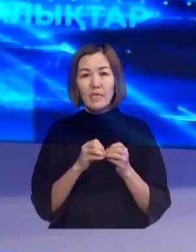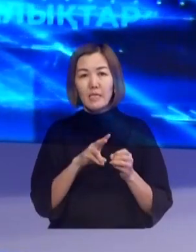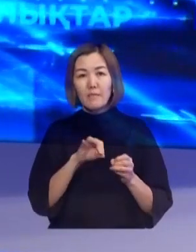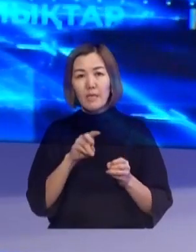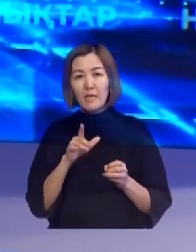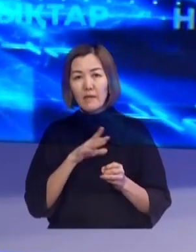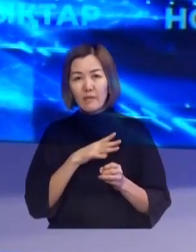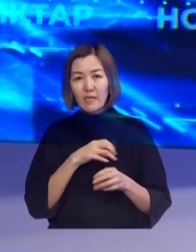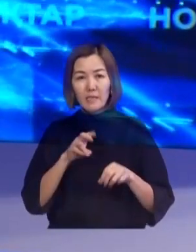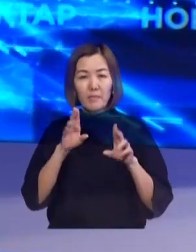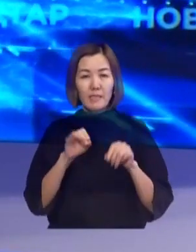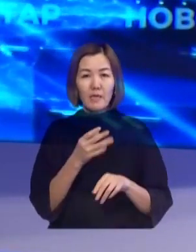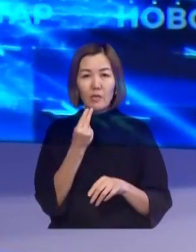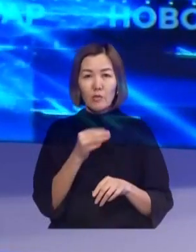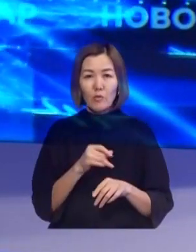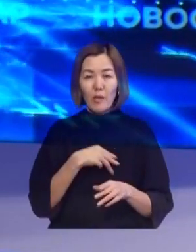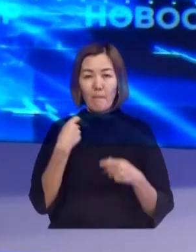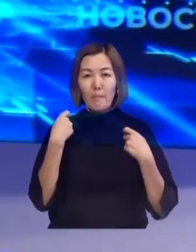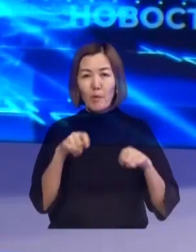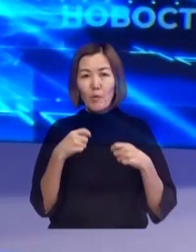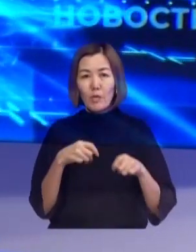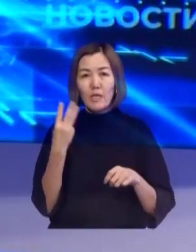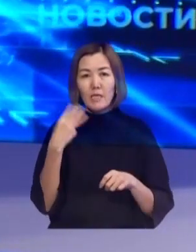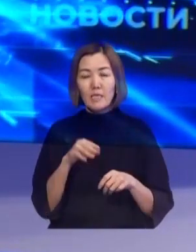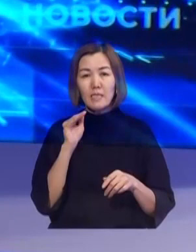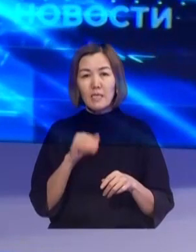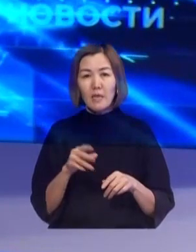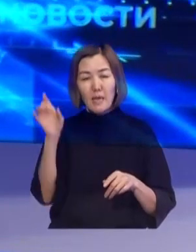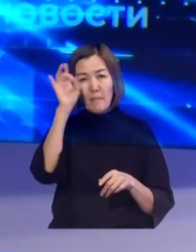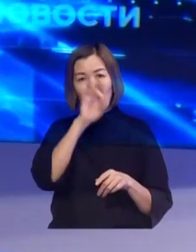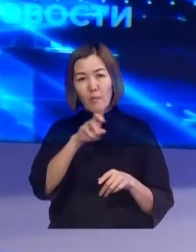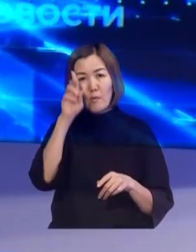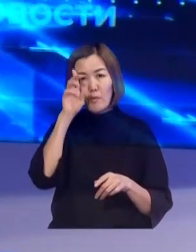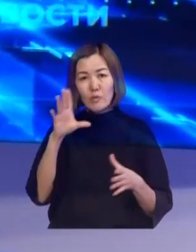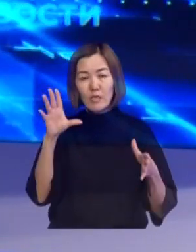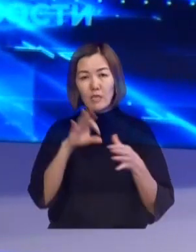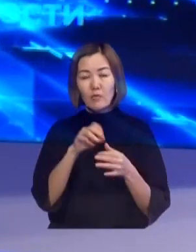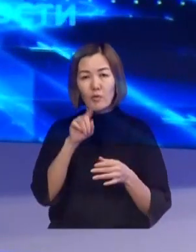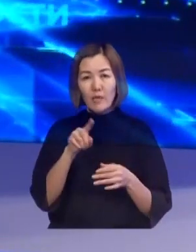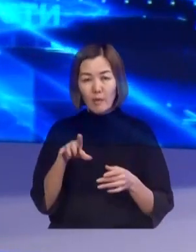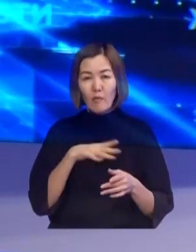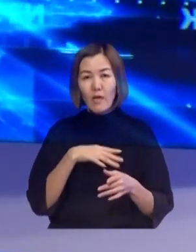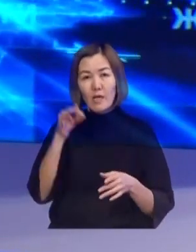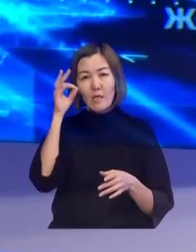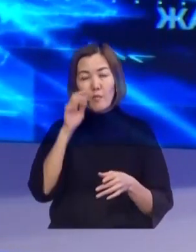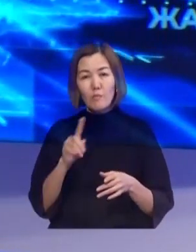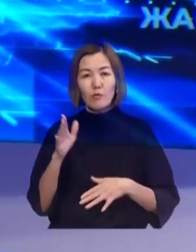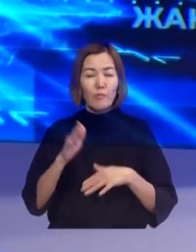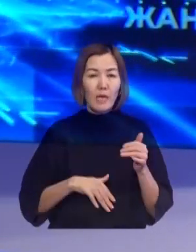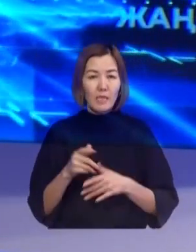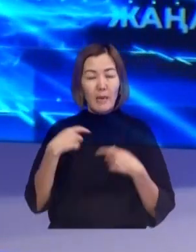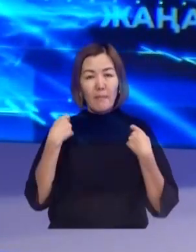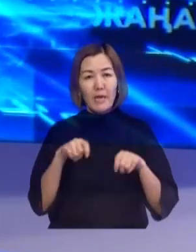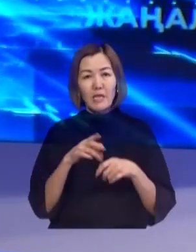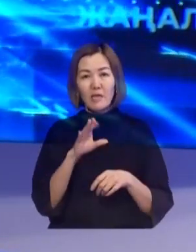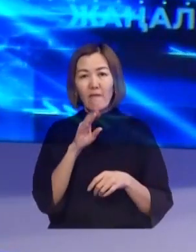тенге, а в специализированных ЦОНах продано около 30 тысяч популярных государственных регистрационных номеров. Напомним, что